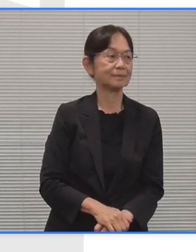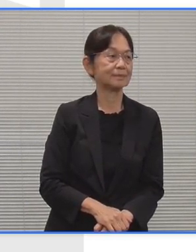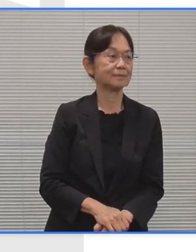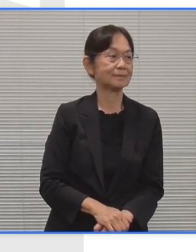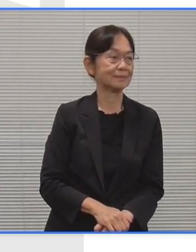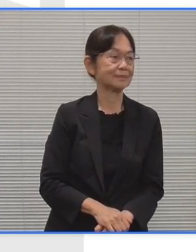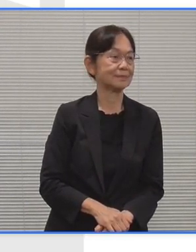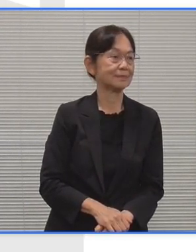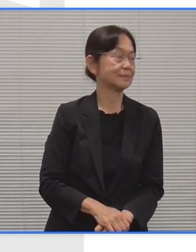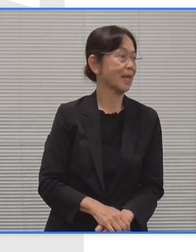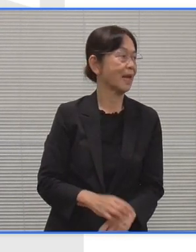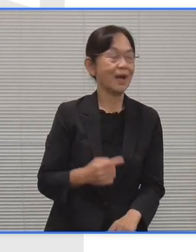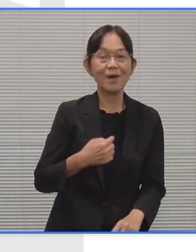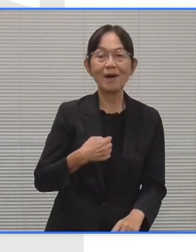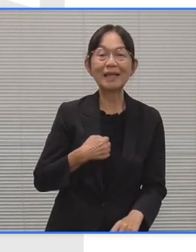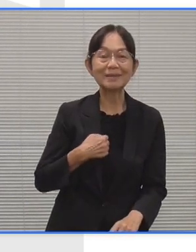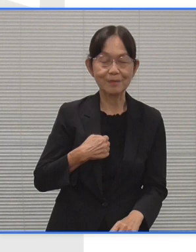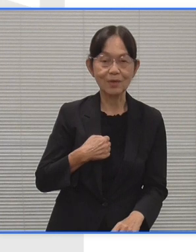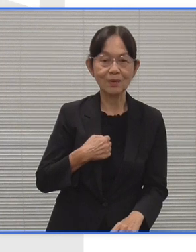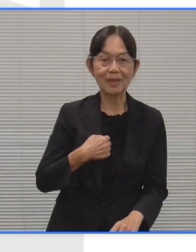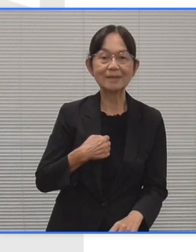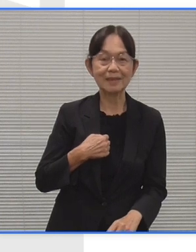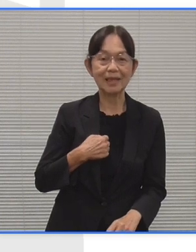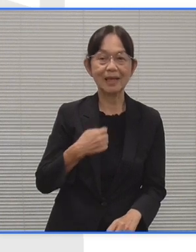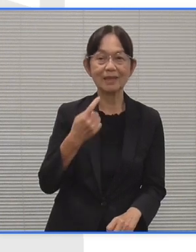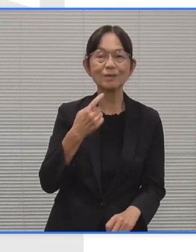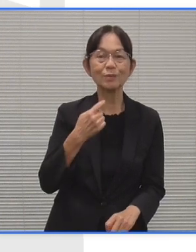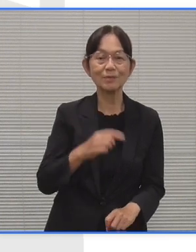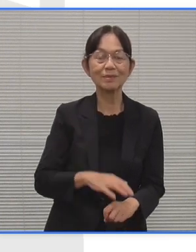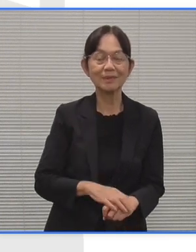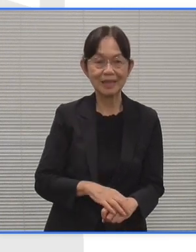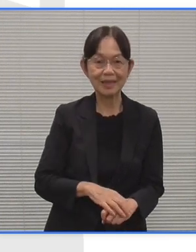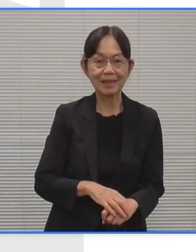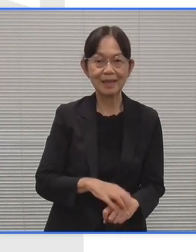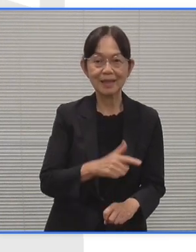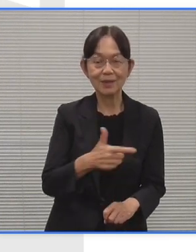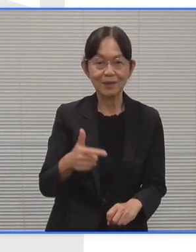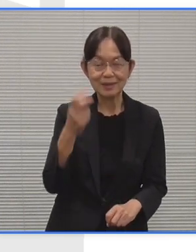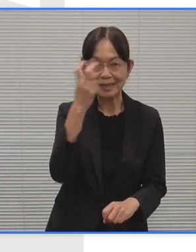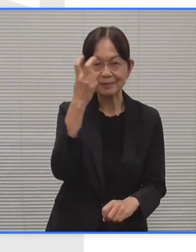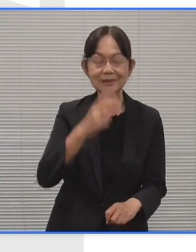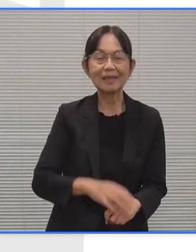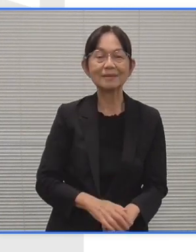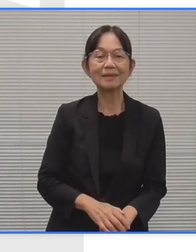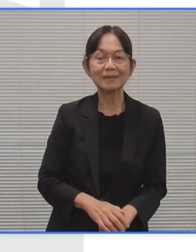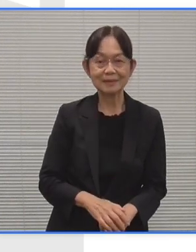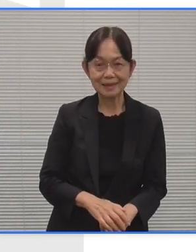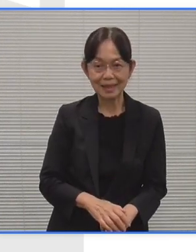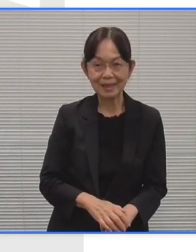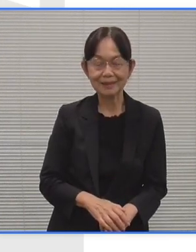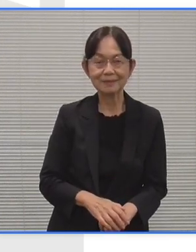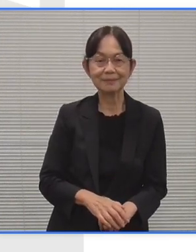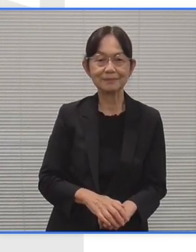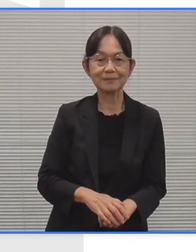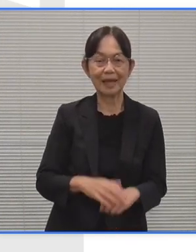これもですね、私も自分で X ツイッターやってるんですけど、もうしつこいほど流そうと思っております。